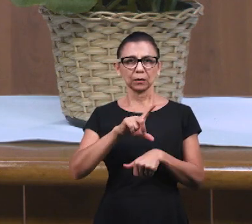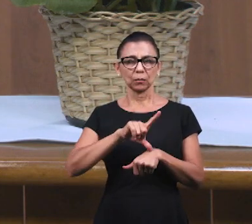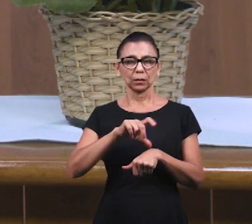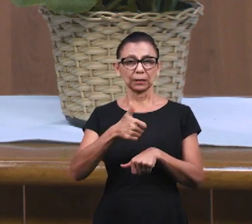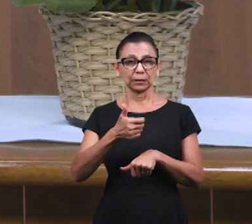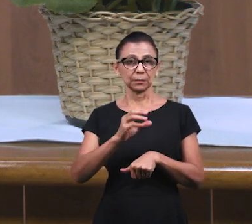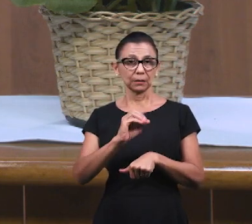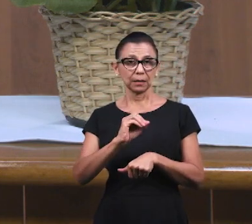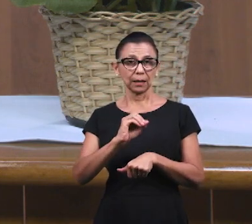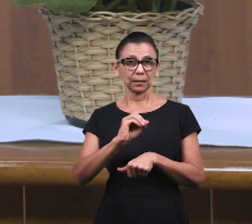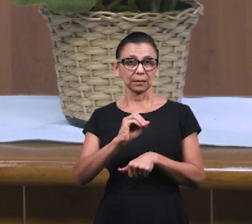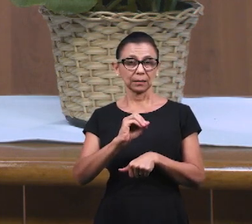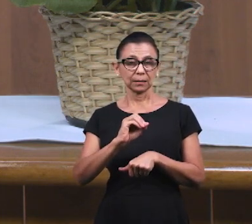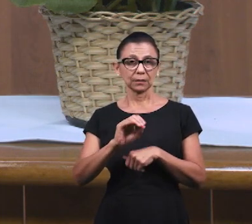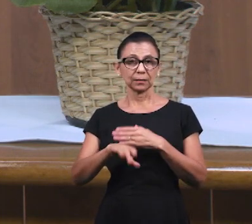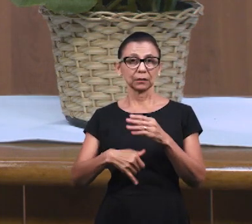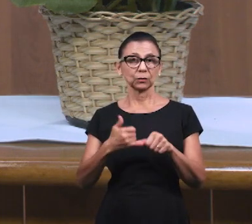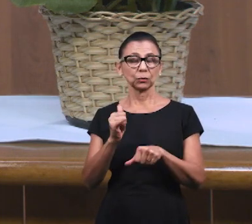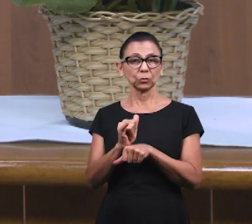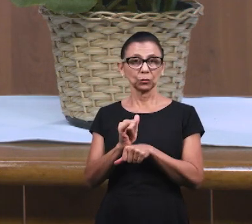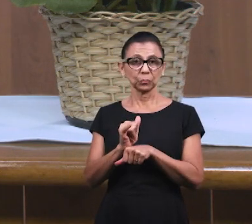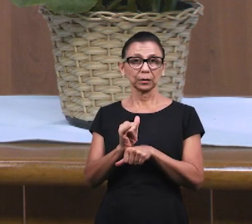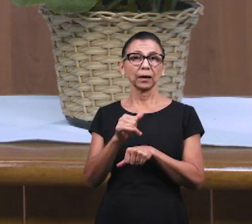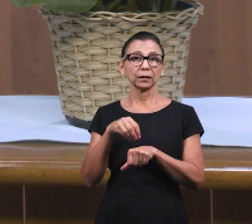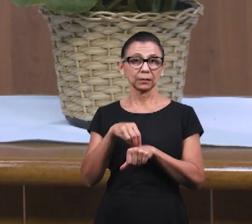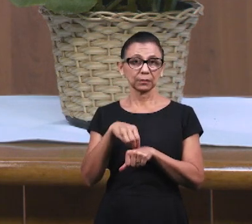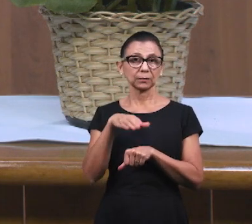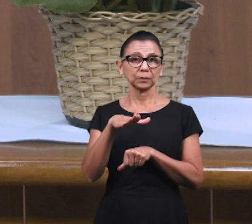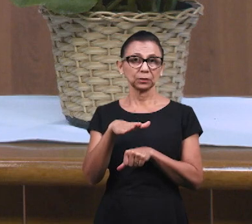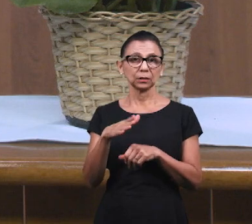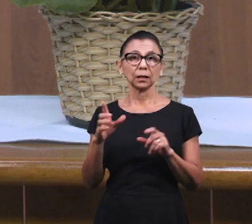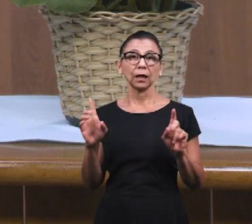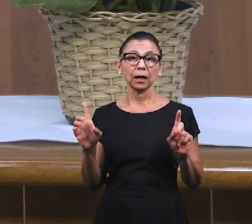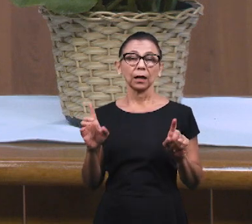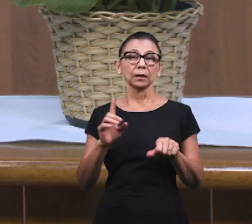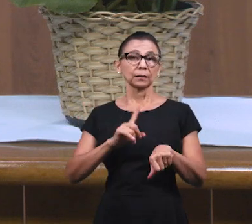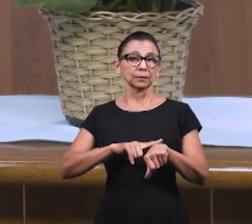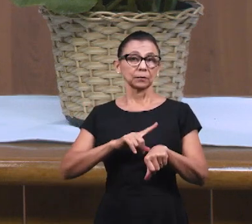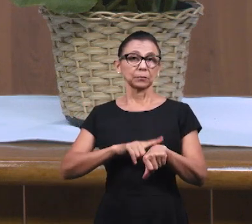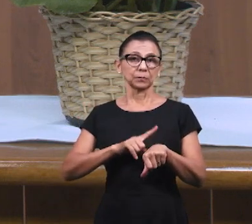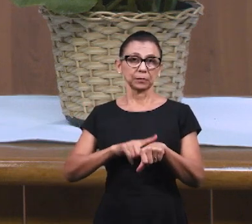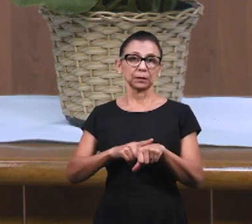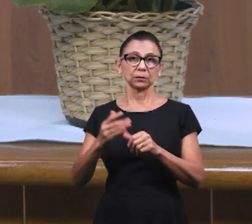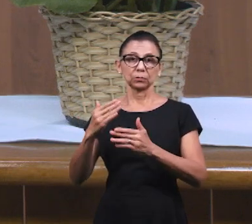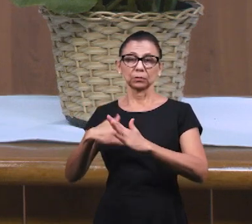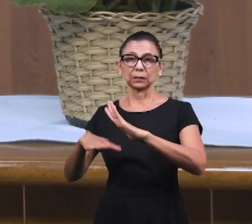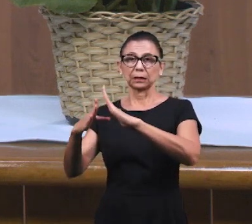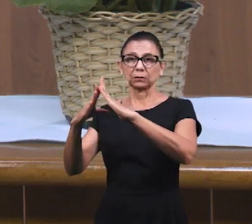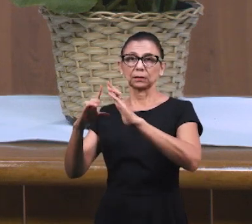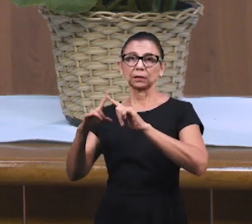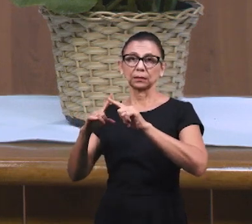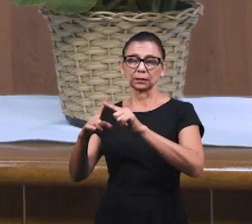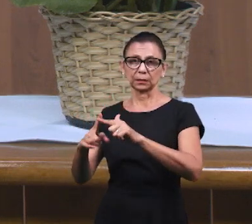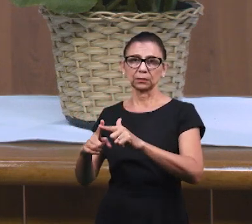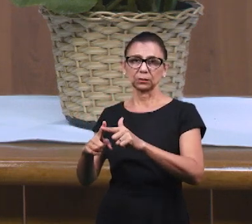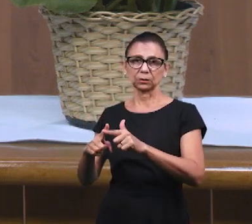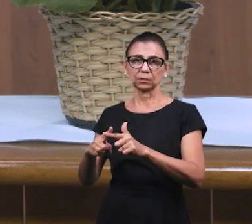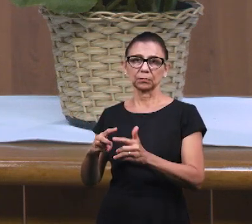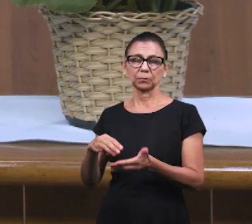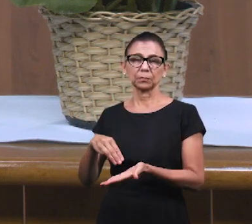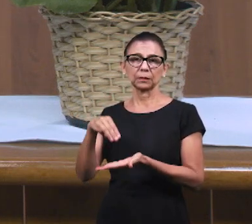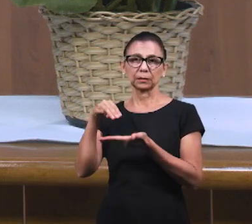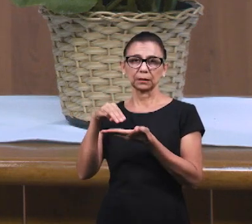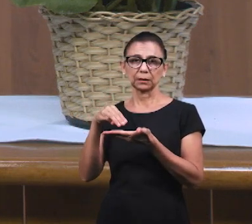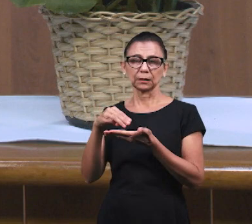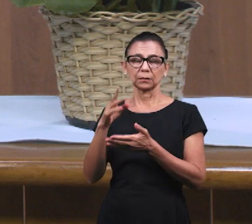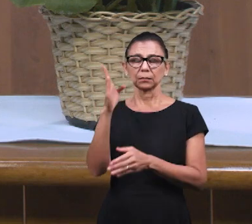10 h ici par notre canal YouTube. Mais je veux vous dire une chose exactement dans ce moment, dans les églises, les temples de l'Église